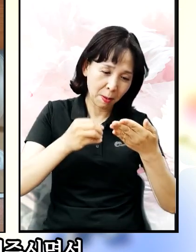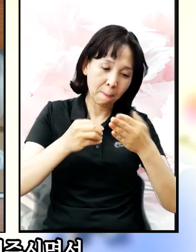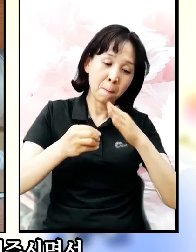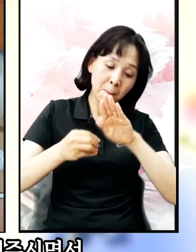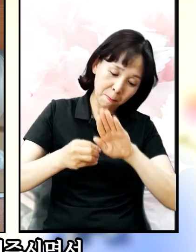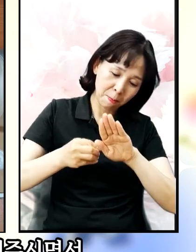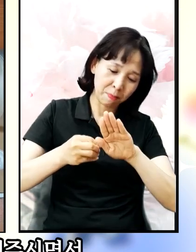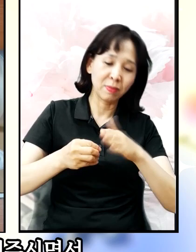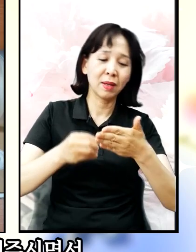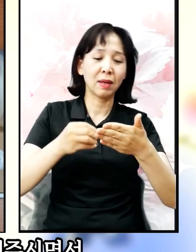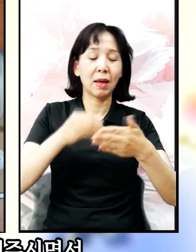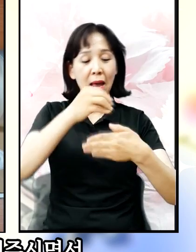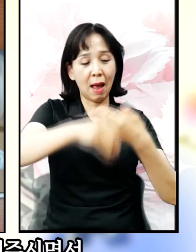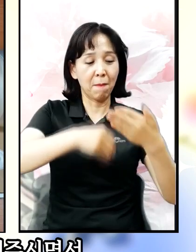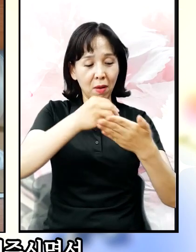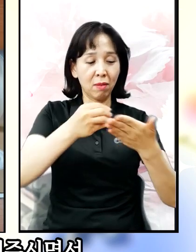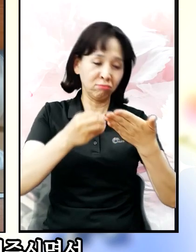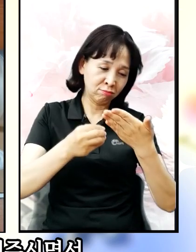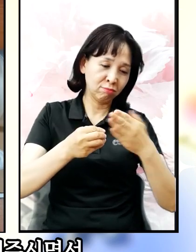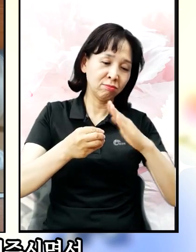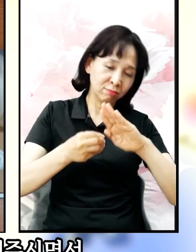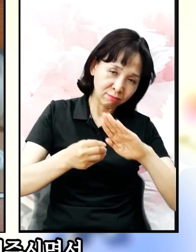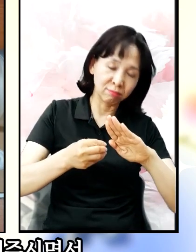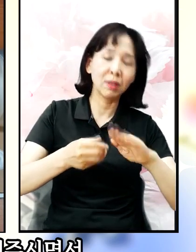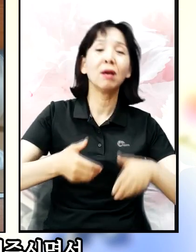번씩 확인을 해주시면서